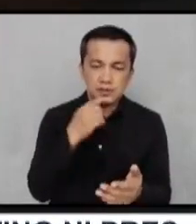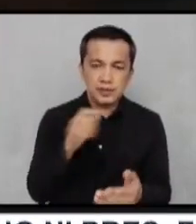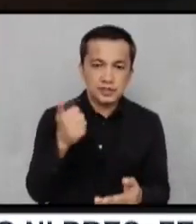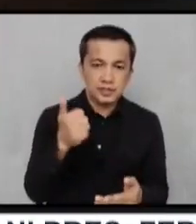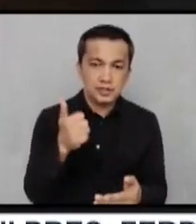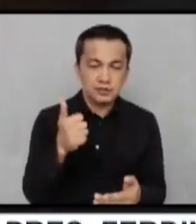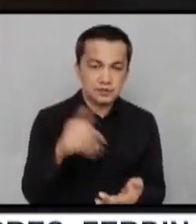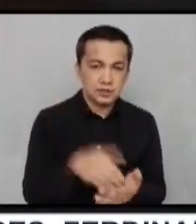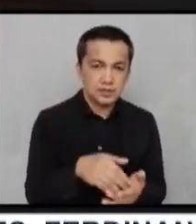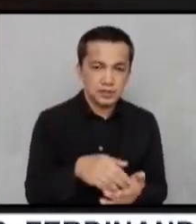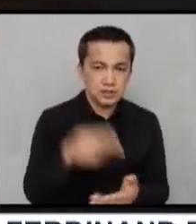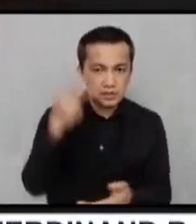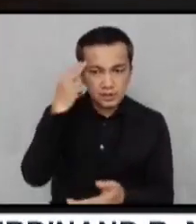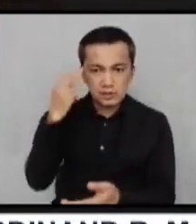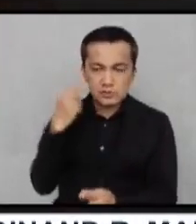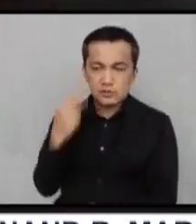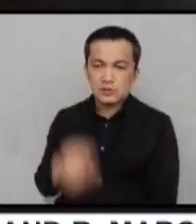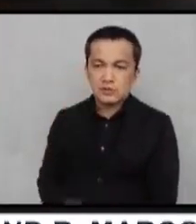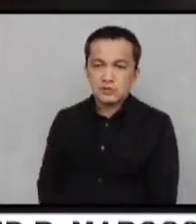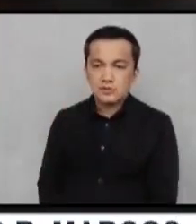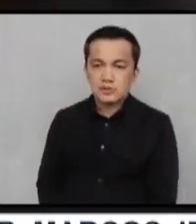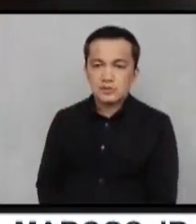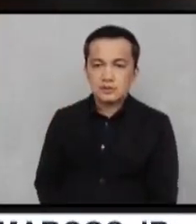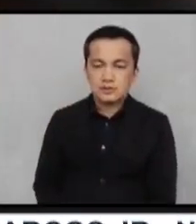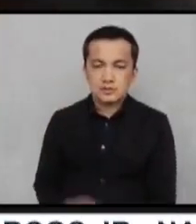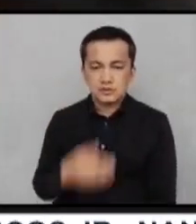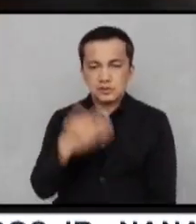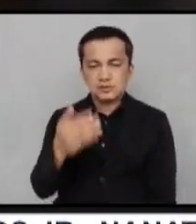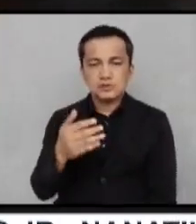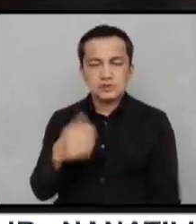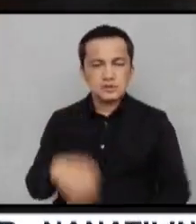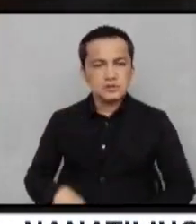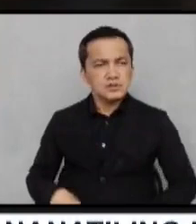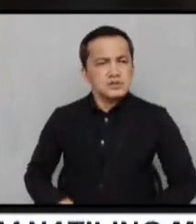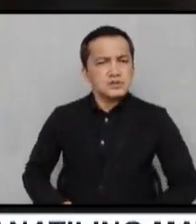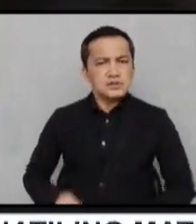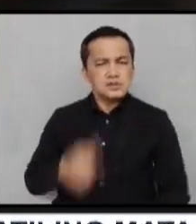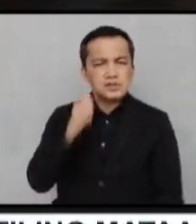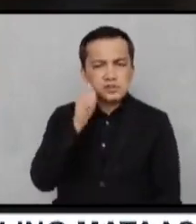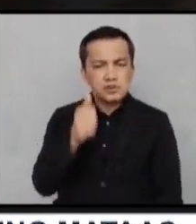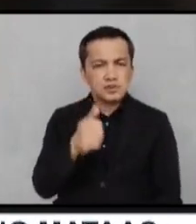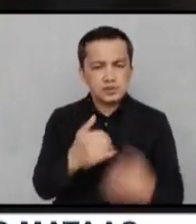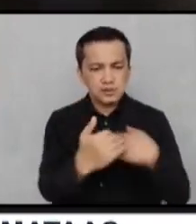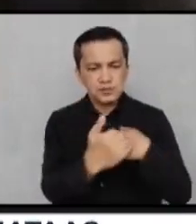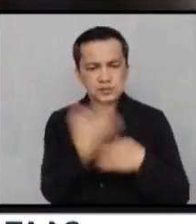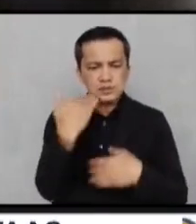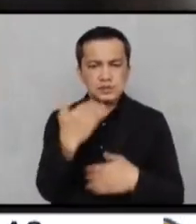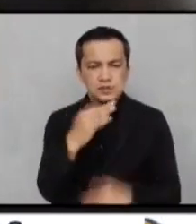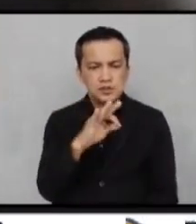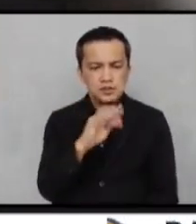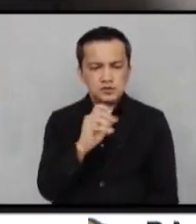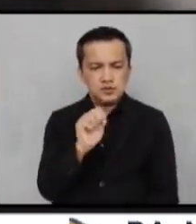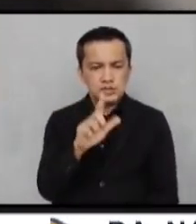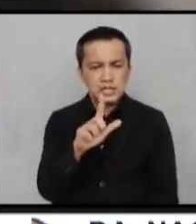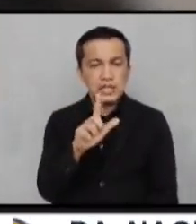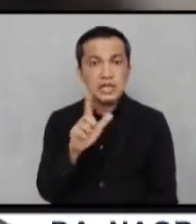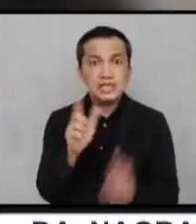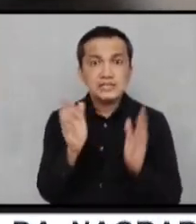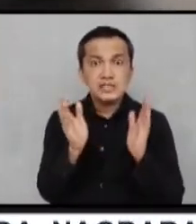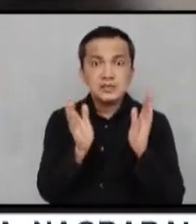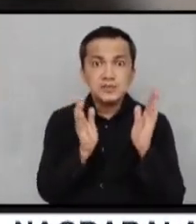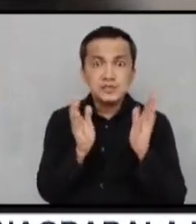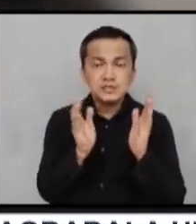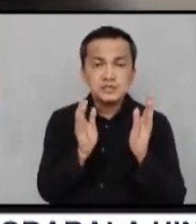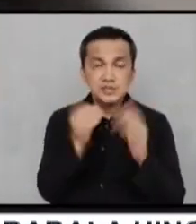ko. Pagkatapos nun kinabukasan, may pinadala sila na funeral service sa bahay. Ako